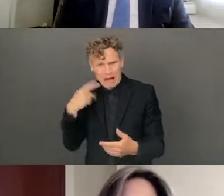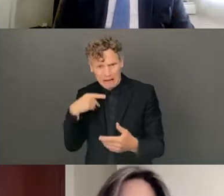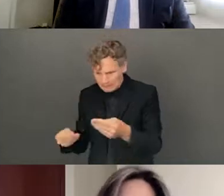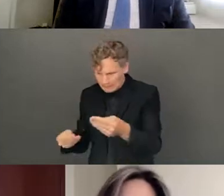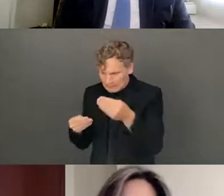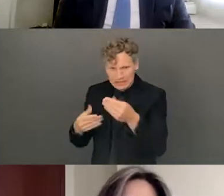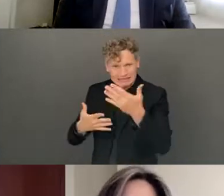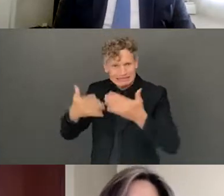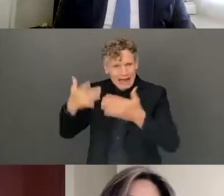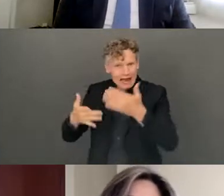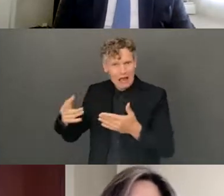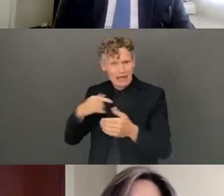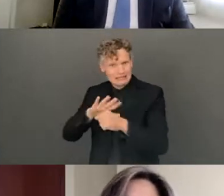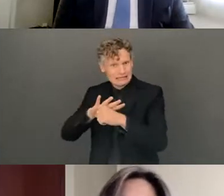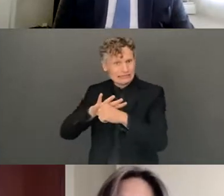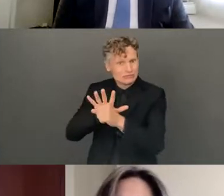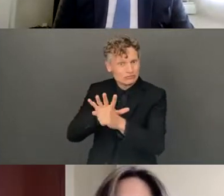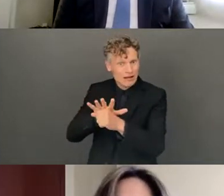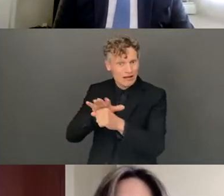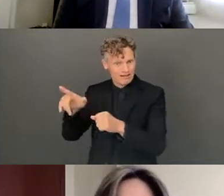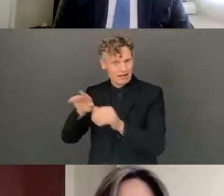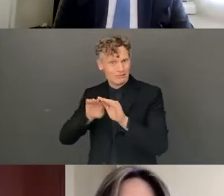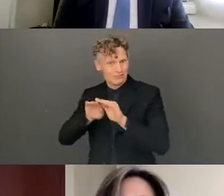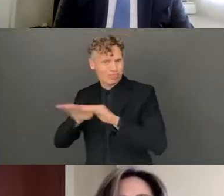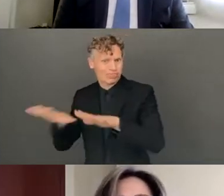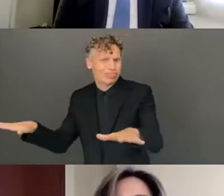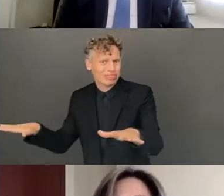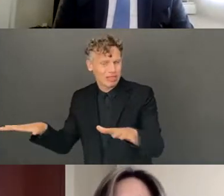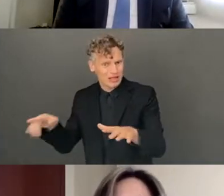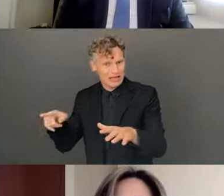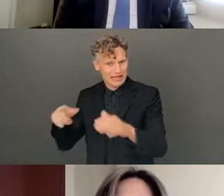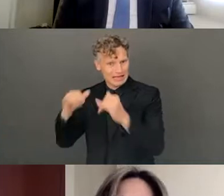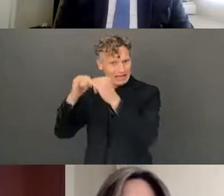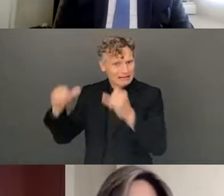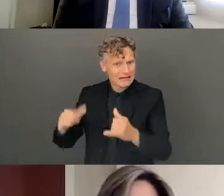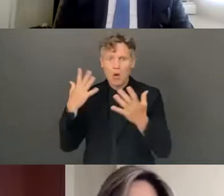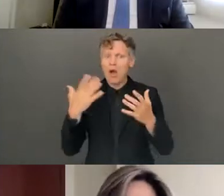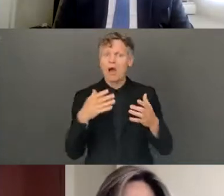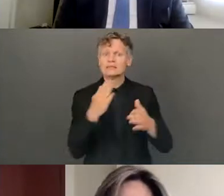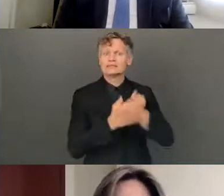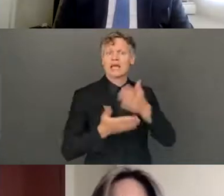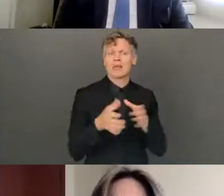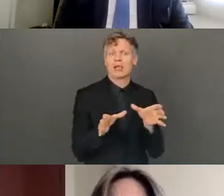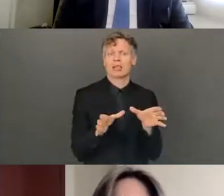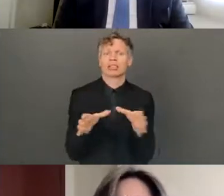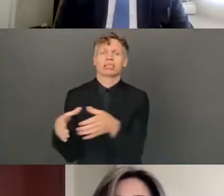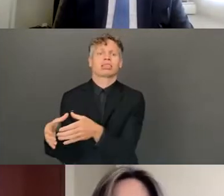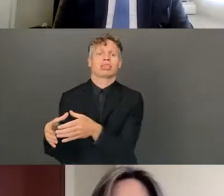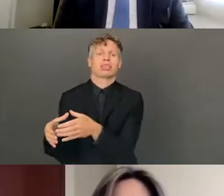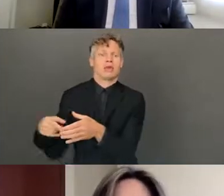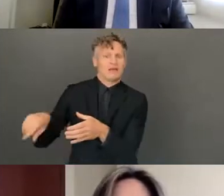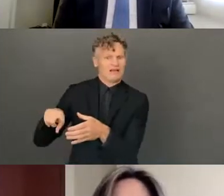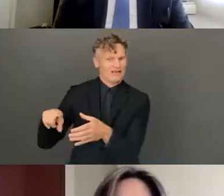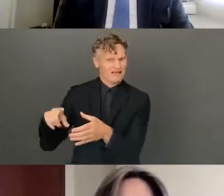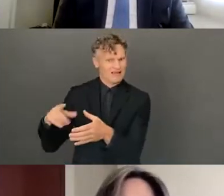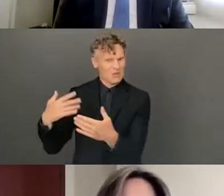Nous connaissons les augmentations en termes de COVID-19 au niveau des institutions et comment le